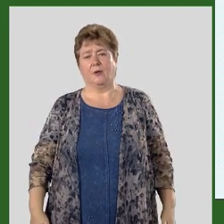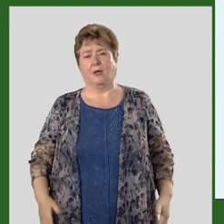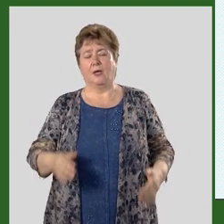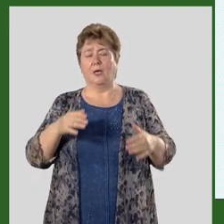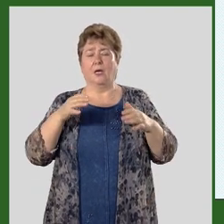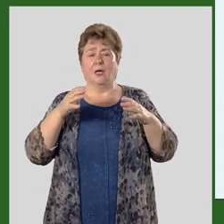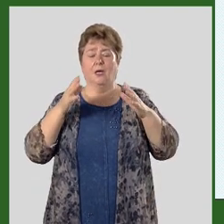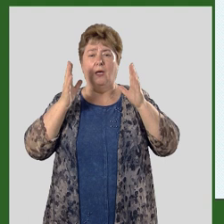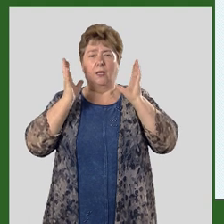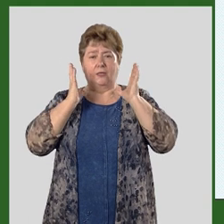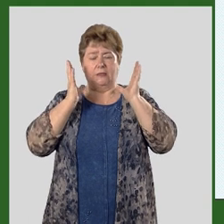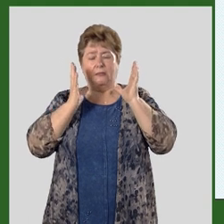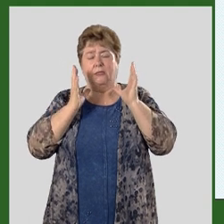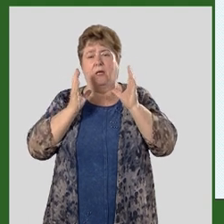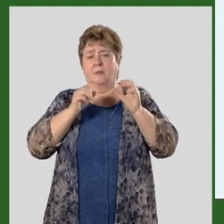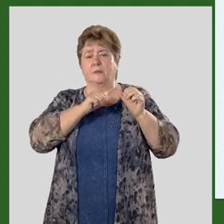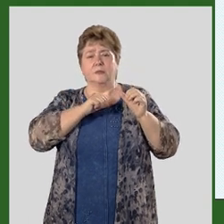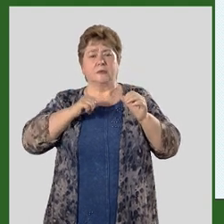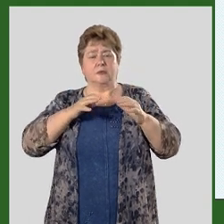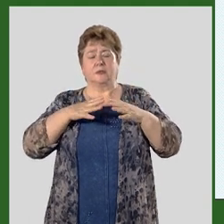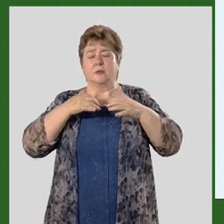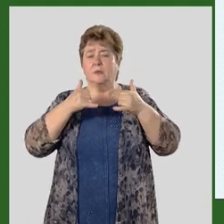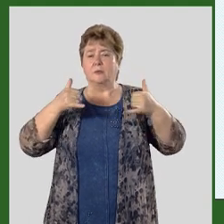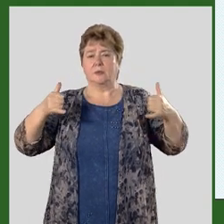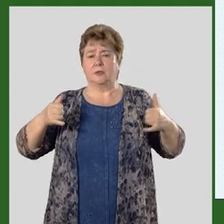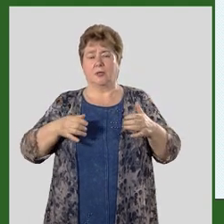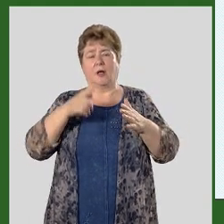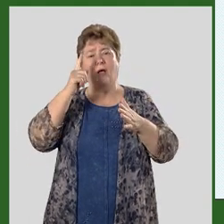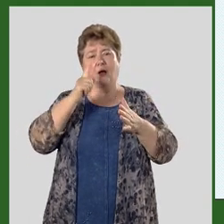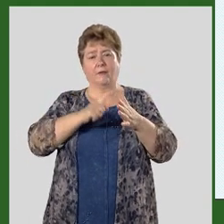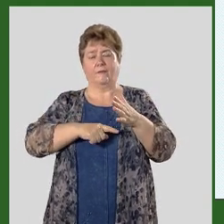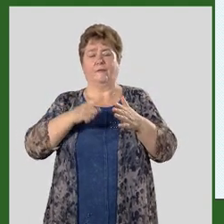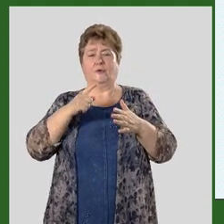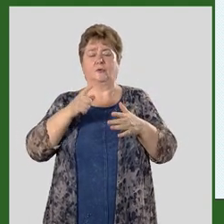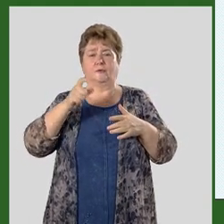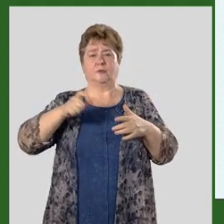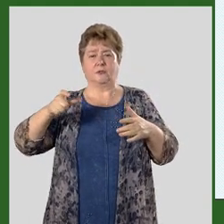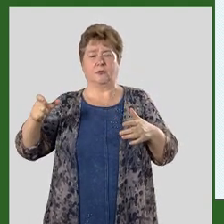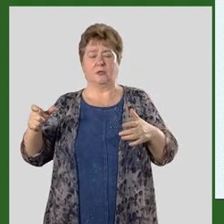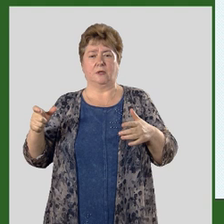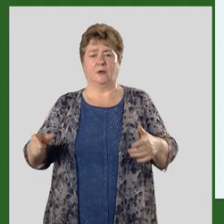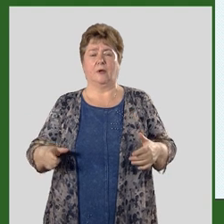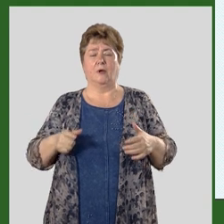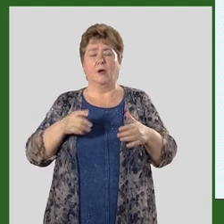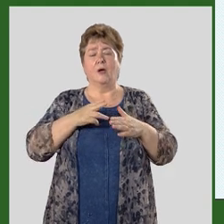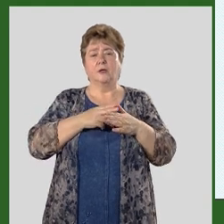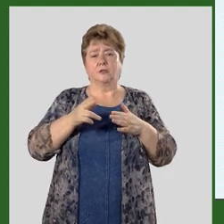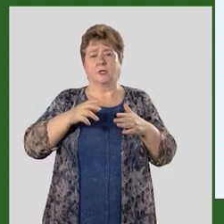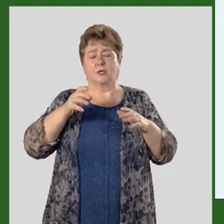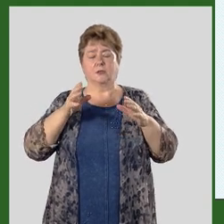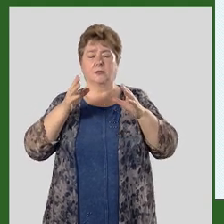Ислам в республике – одна из самых распространенных религий среди верующего населения. Доля